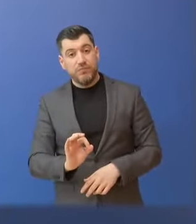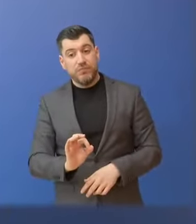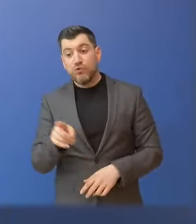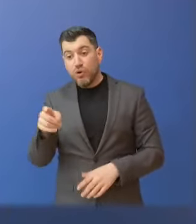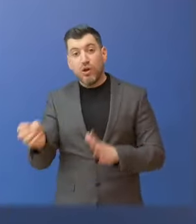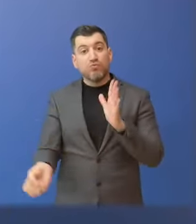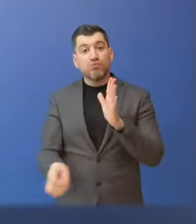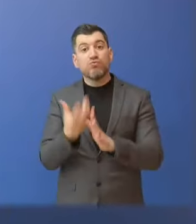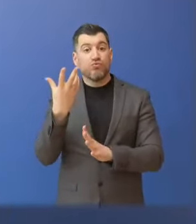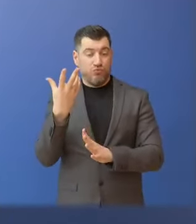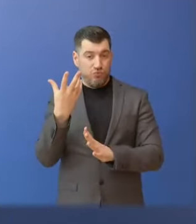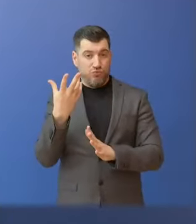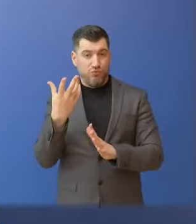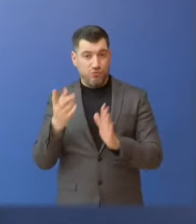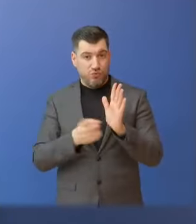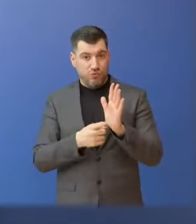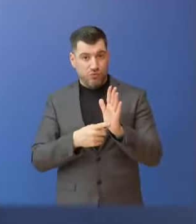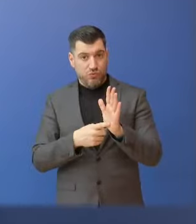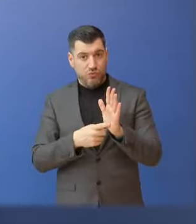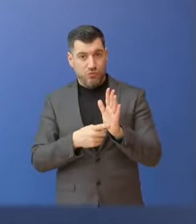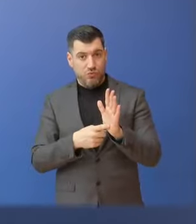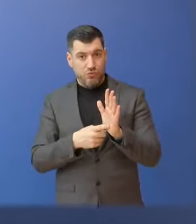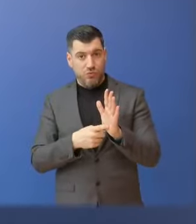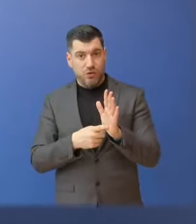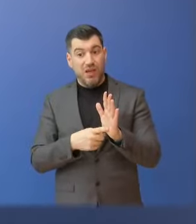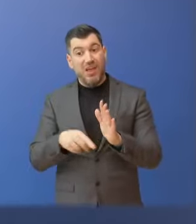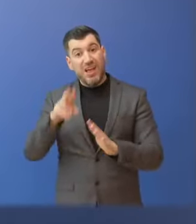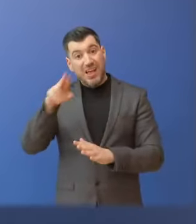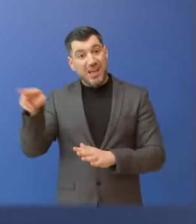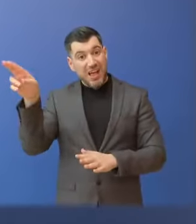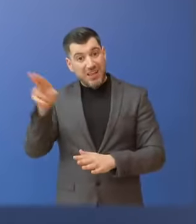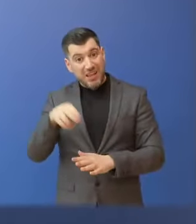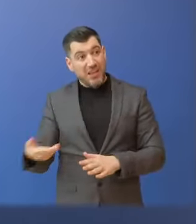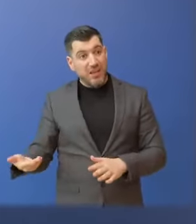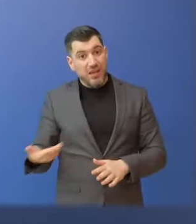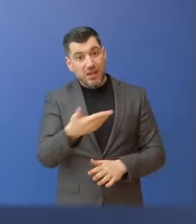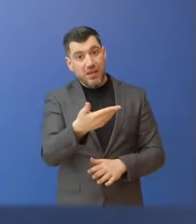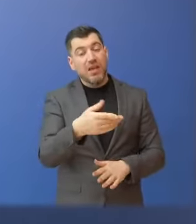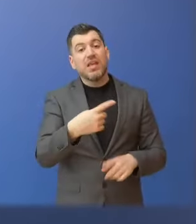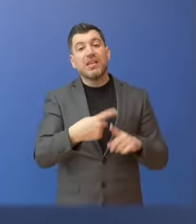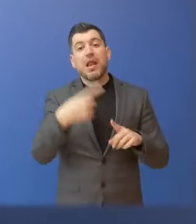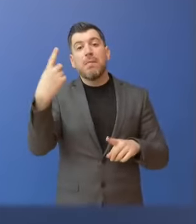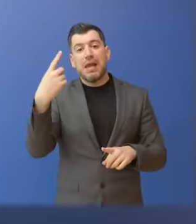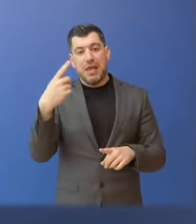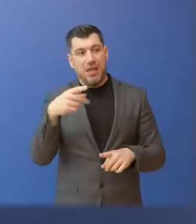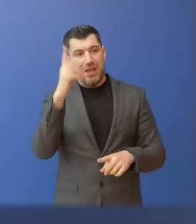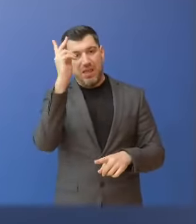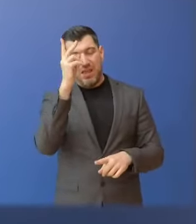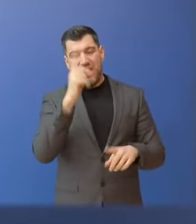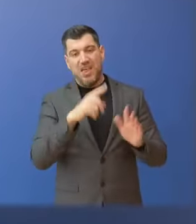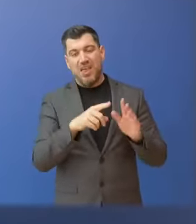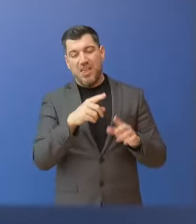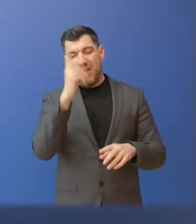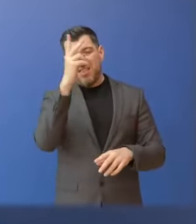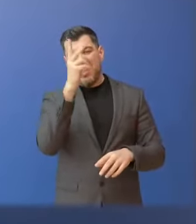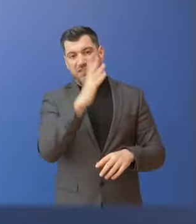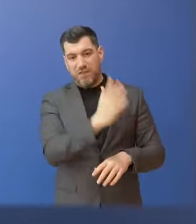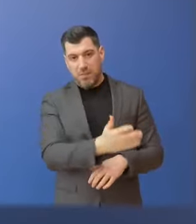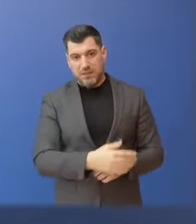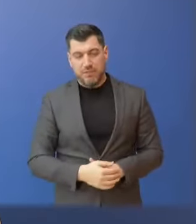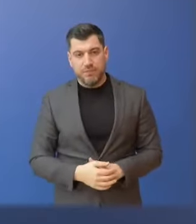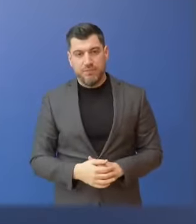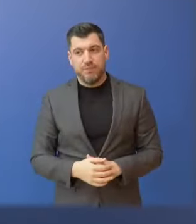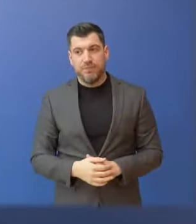ποινικό κώδικα την απλή δυσφήμιση για τους δημοσιογράφους και ένα άλλο θέμα το οποίο σχολιάζουν και